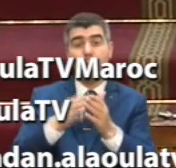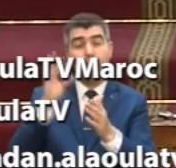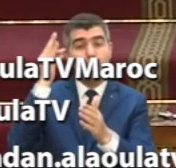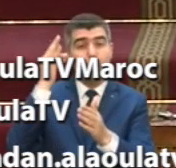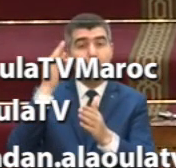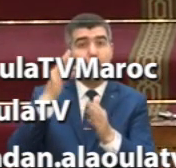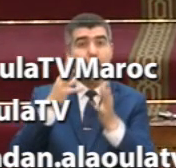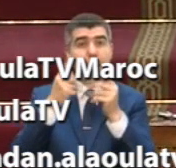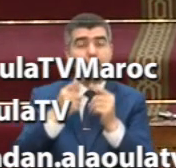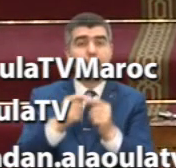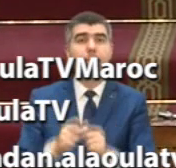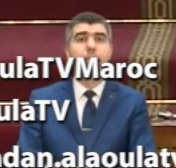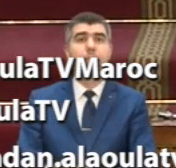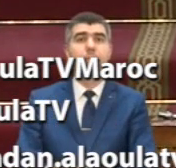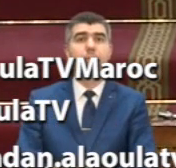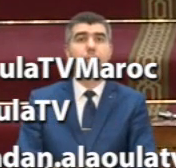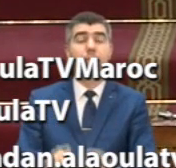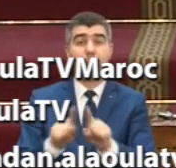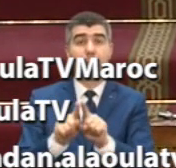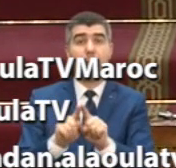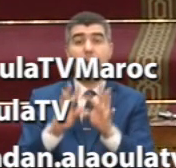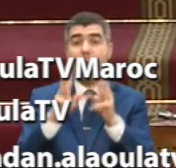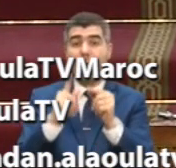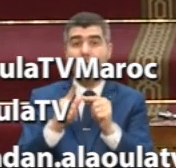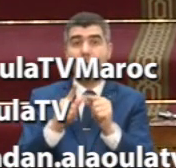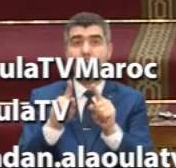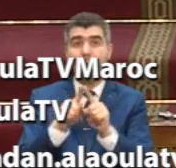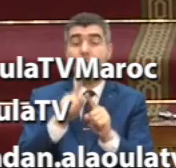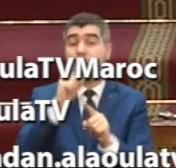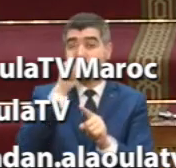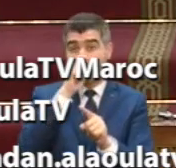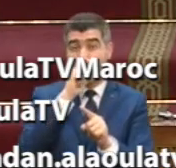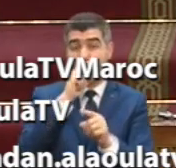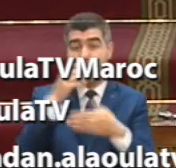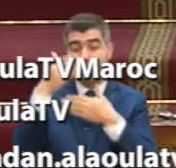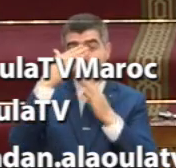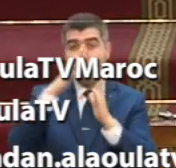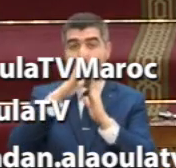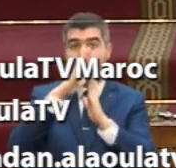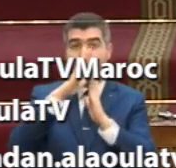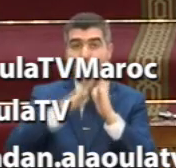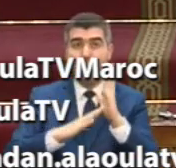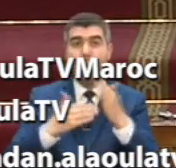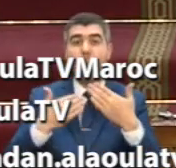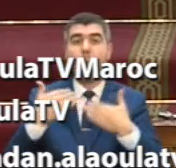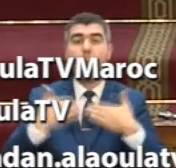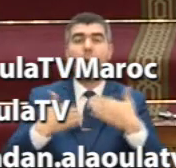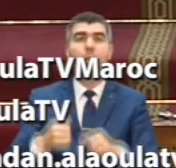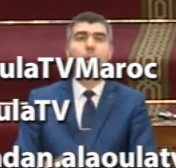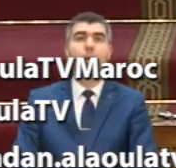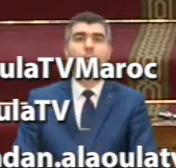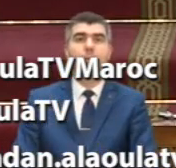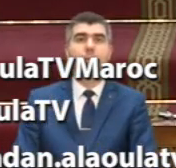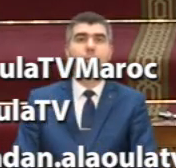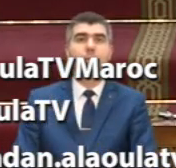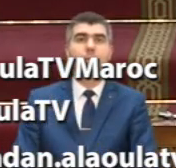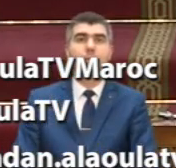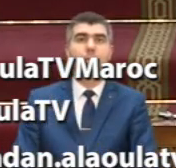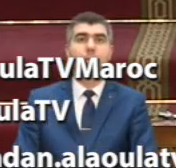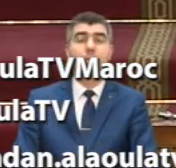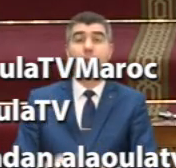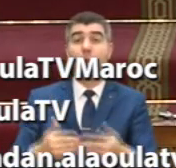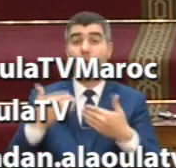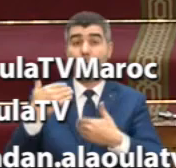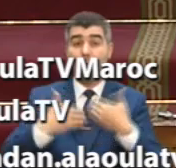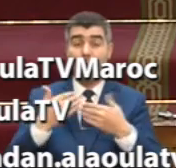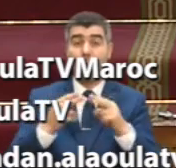والسكنة أثبتت بأن هناك أرقام يعني مخيفة على المستوى الوطني في هذا الجانب. ذوي الاحتياجات الخاصة على